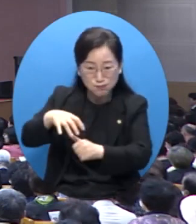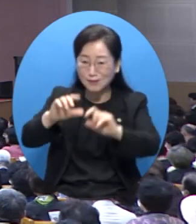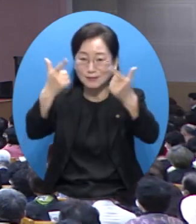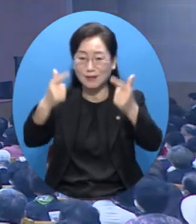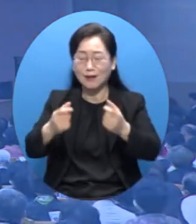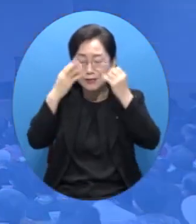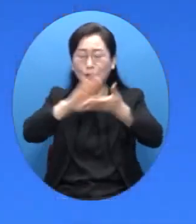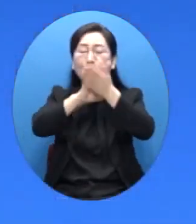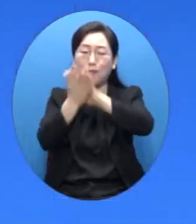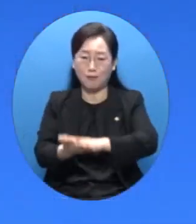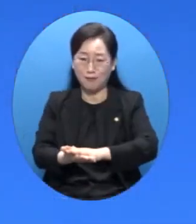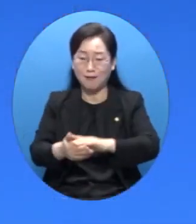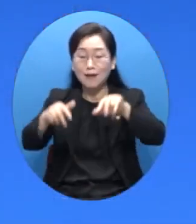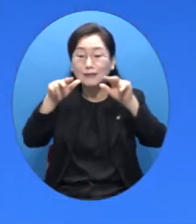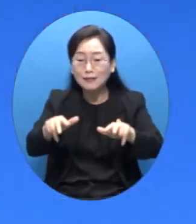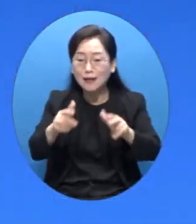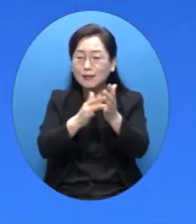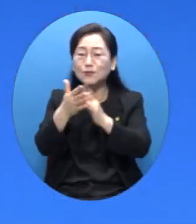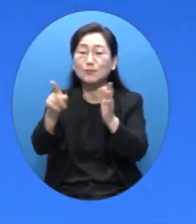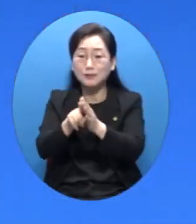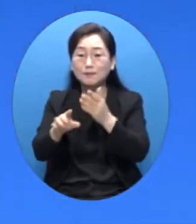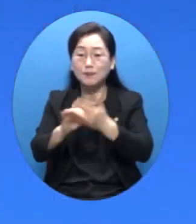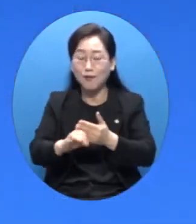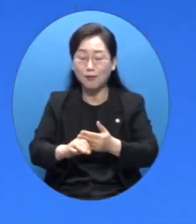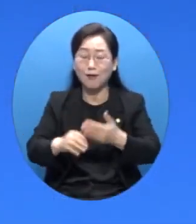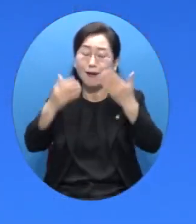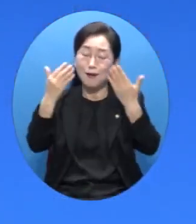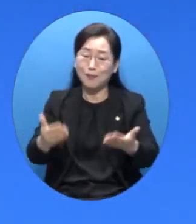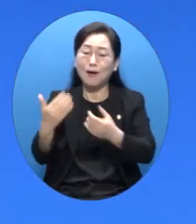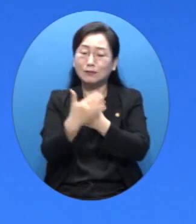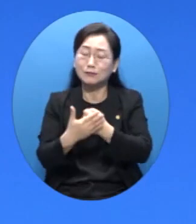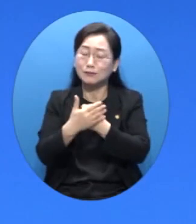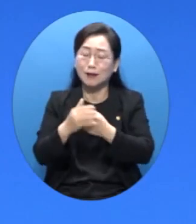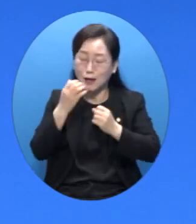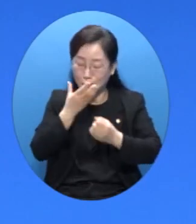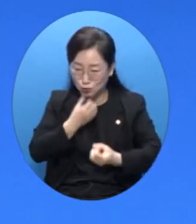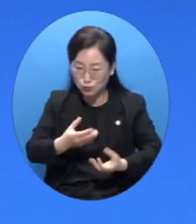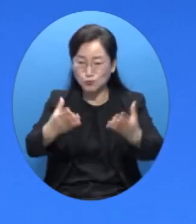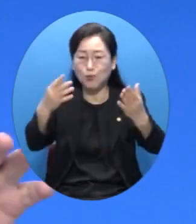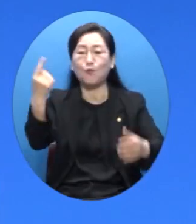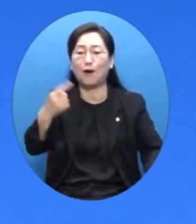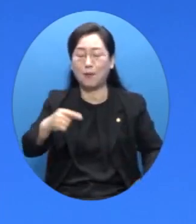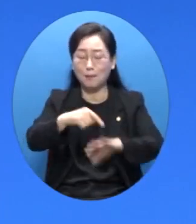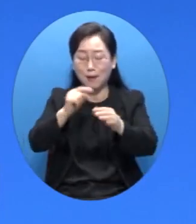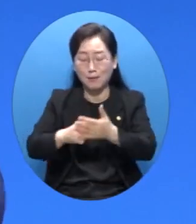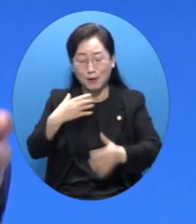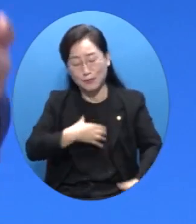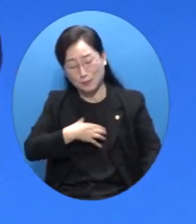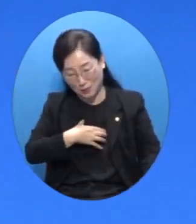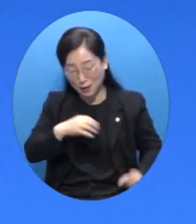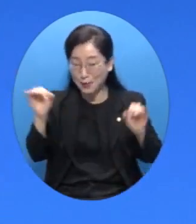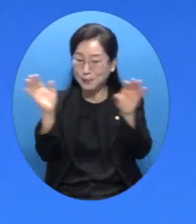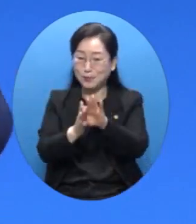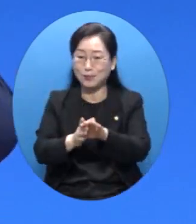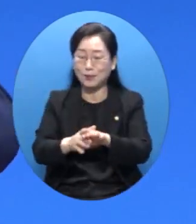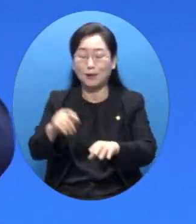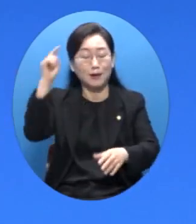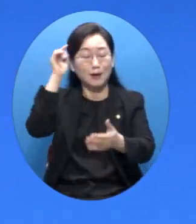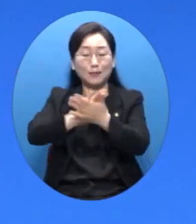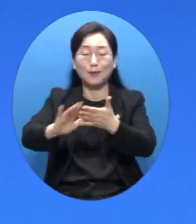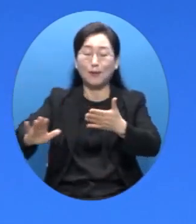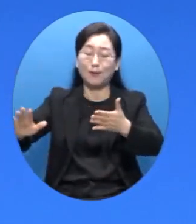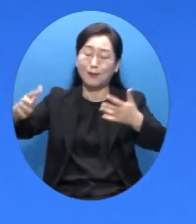새 사람이 되었습니다. 이제는 예수를 믿기만 하면 희년 은혜 축복이 우리에게 임해서 마음의 염려 것이 떠나가고 주의 평안함이